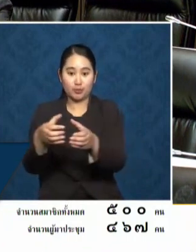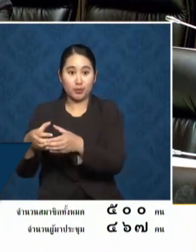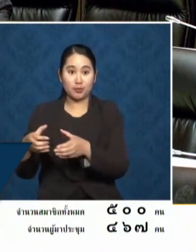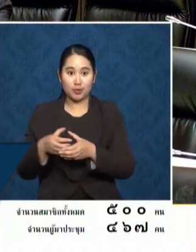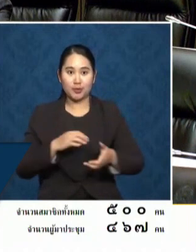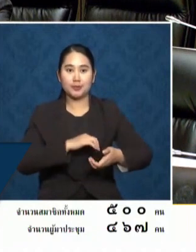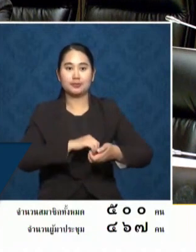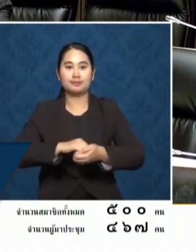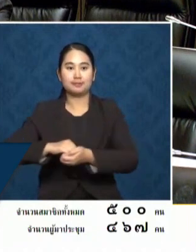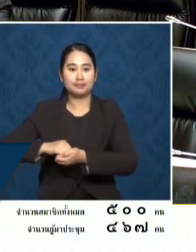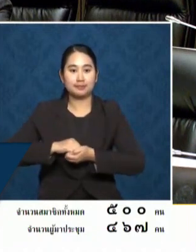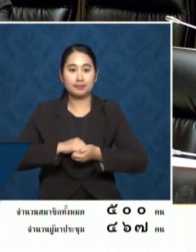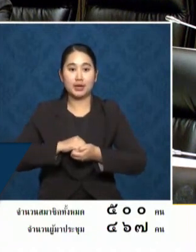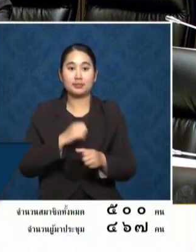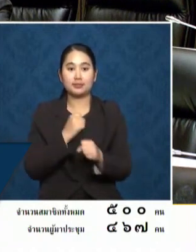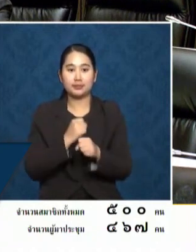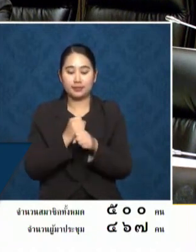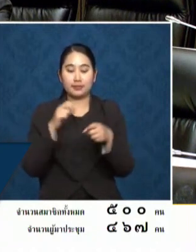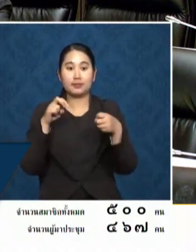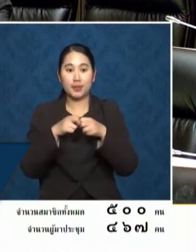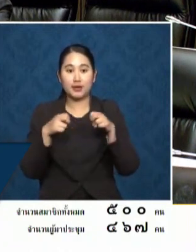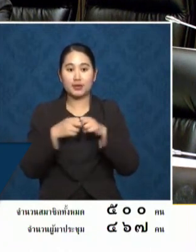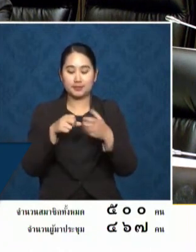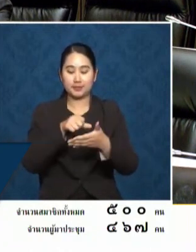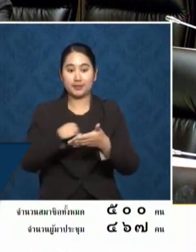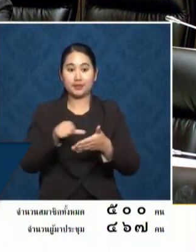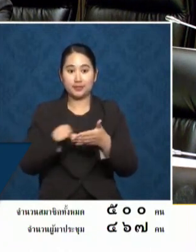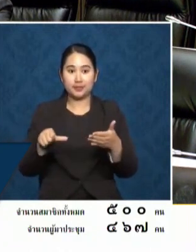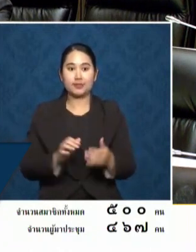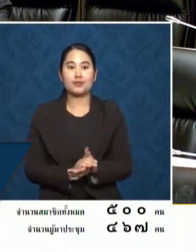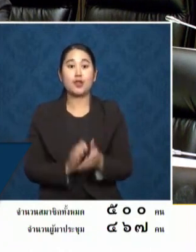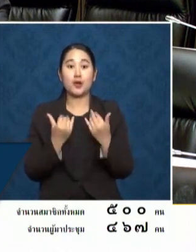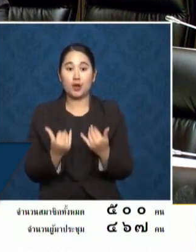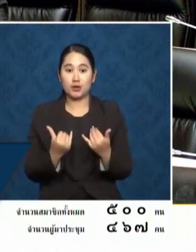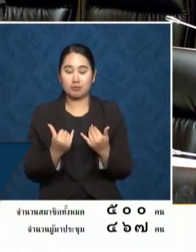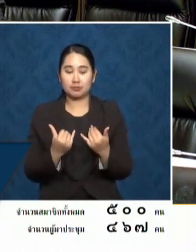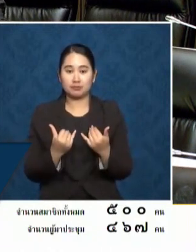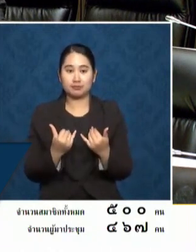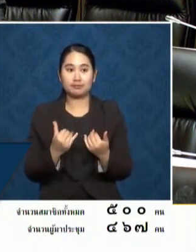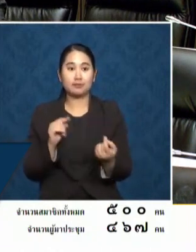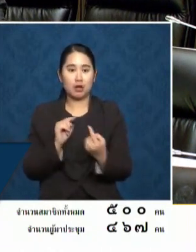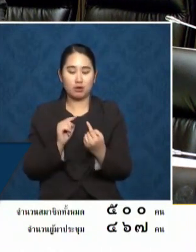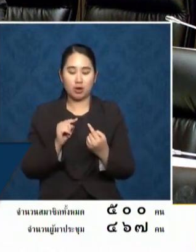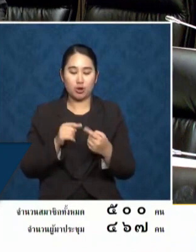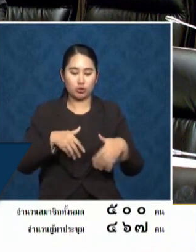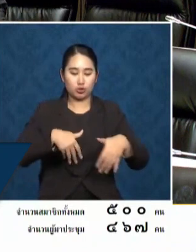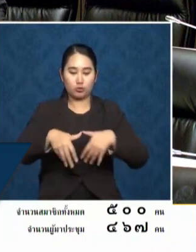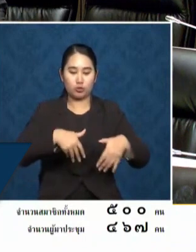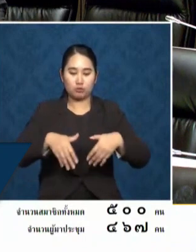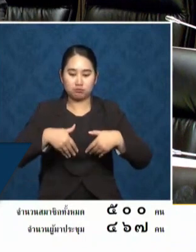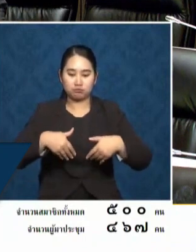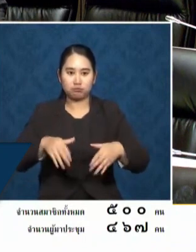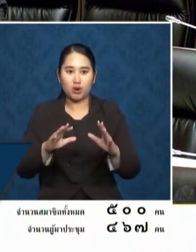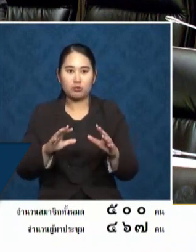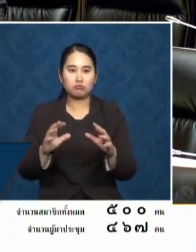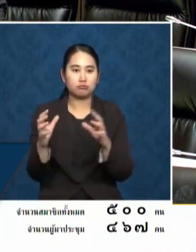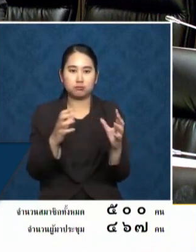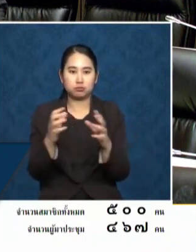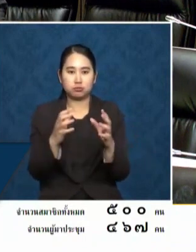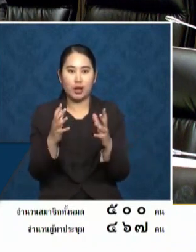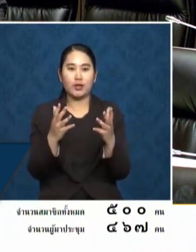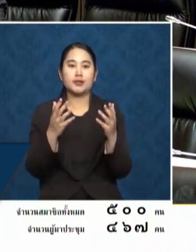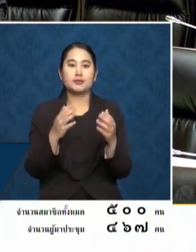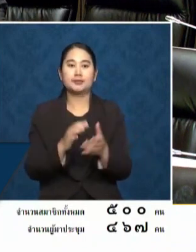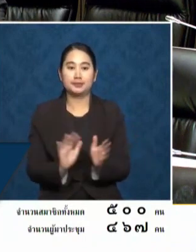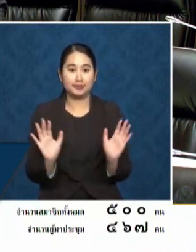แก้ไขปัญหาเวลานี้ไม่ใช่เวลาของการปล่อยให้ประชาชนไปจัดการแก้ไขปัญหากันเองโดยการใช้